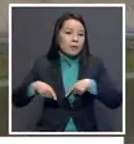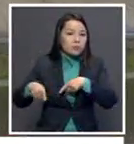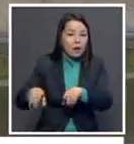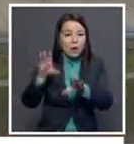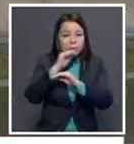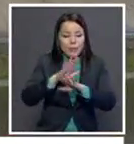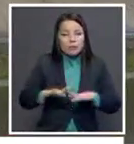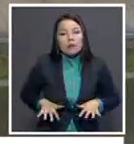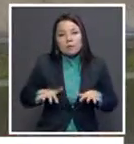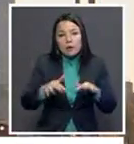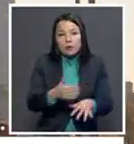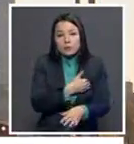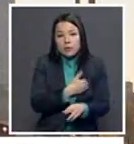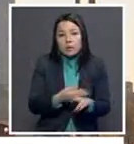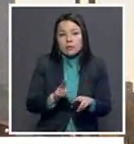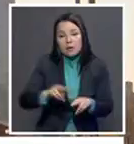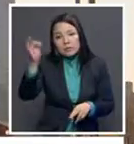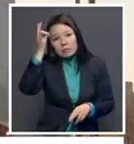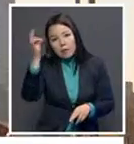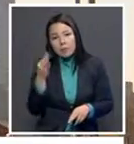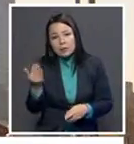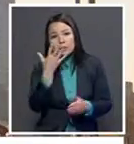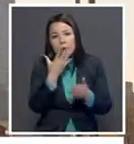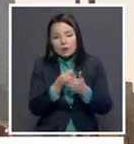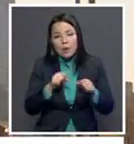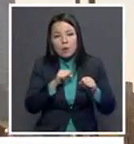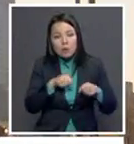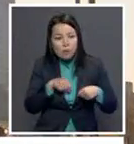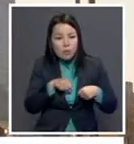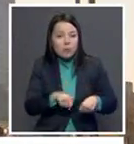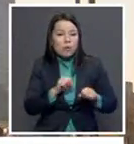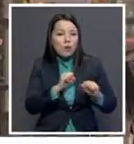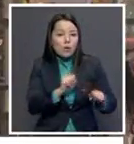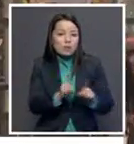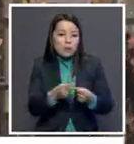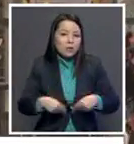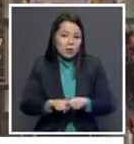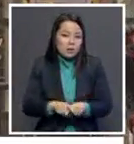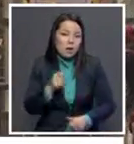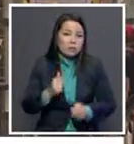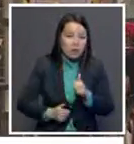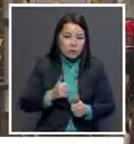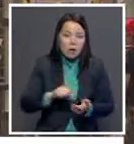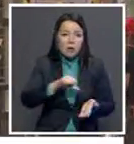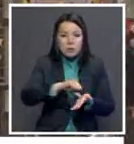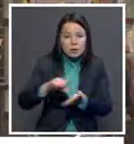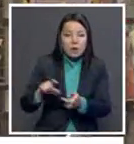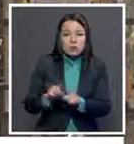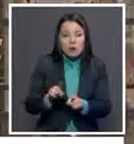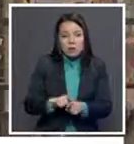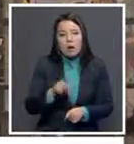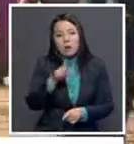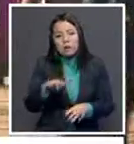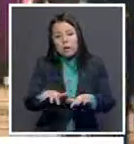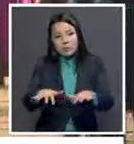ұйымдастырмақшы болған. Ал неміс құқық қорғаушыларының мәліметтеріне сай, қылмыстық топтың басшысы жарыс қатысушылары мен көрермендерін пышақпен